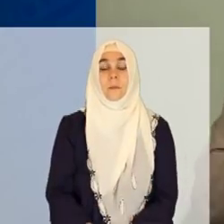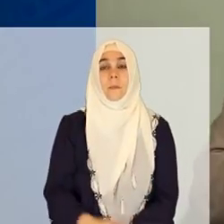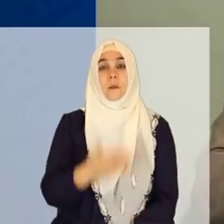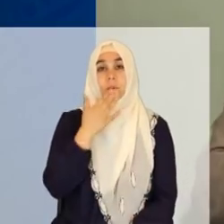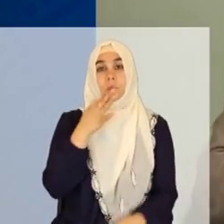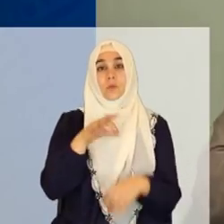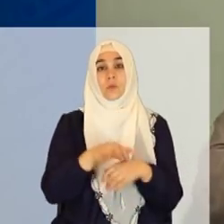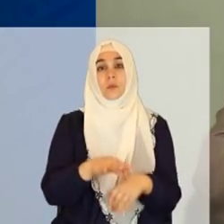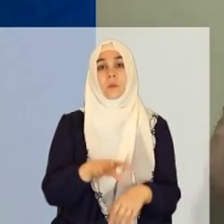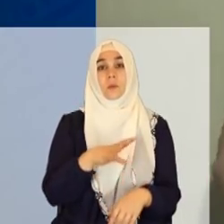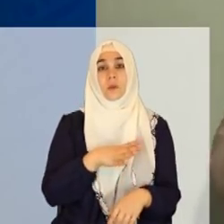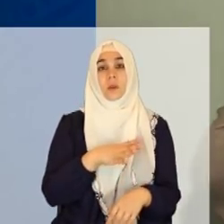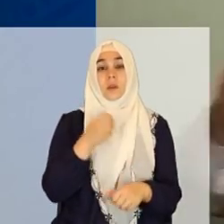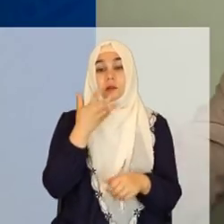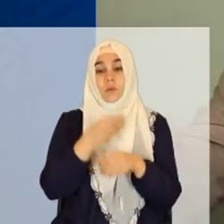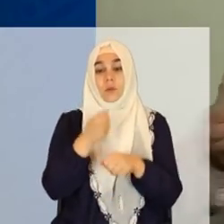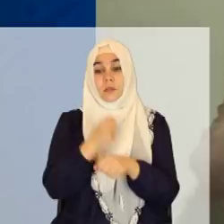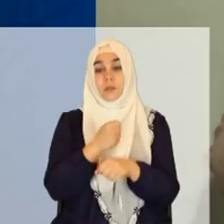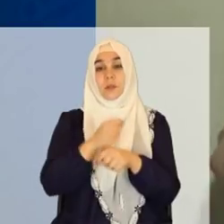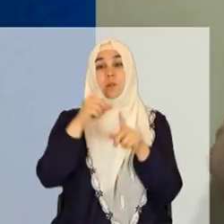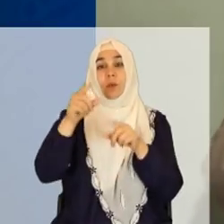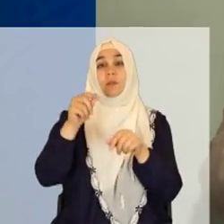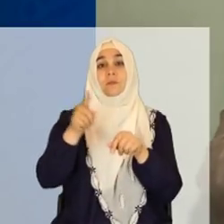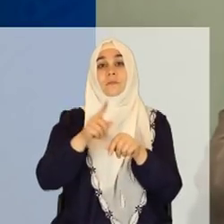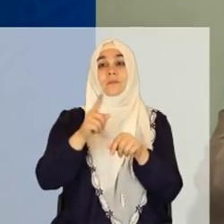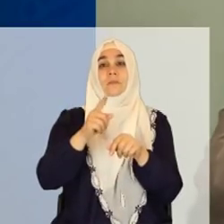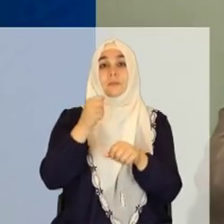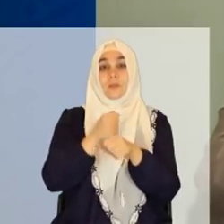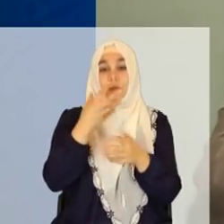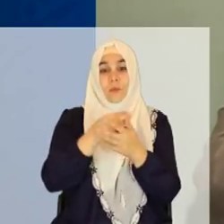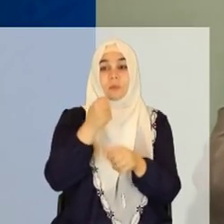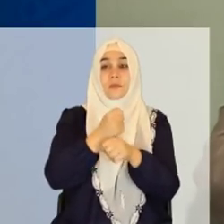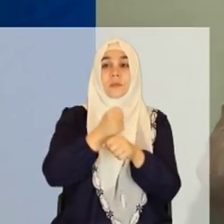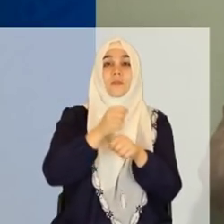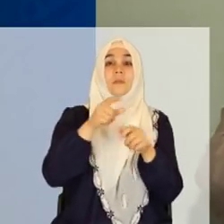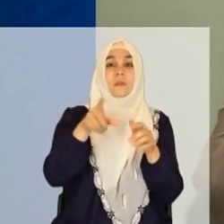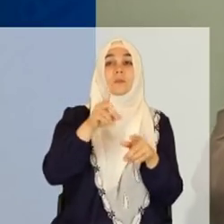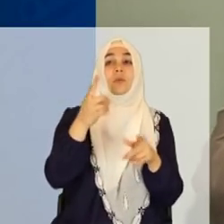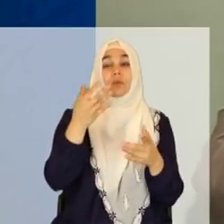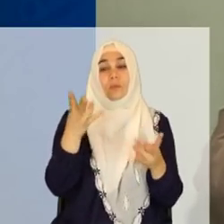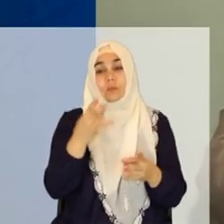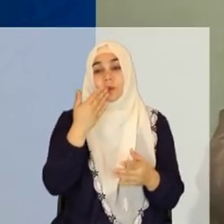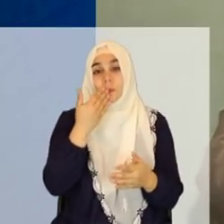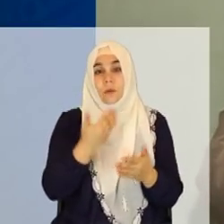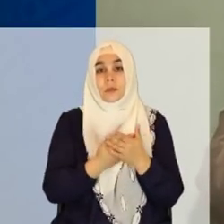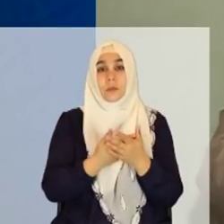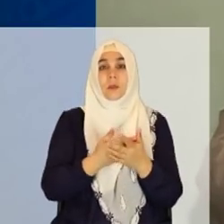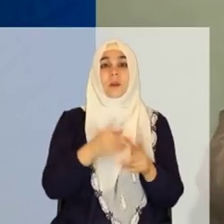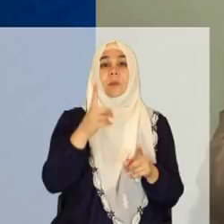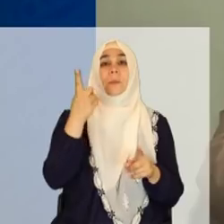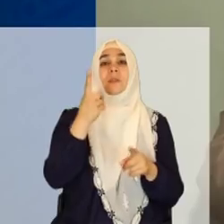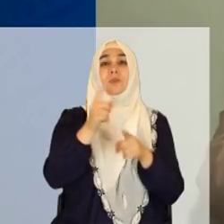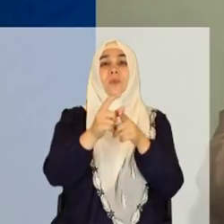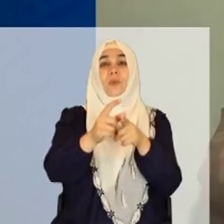Ro'za tutib olganman, idoramni ishi bilan u yerga bu yerga kiraman. Ular bir narsalarni so'raydi. Shu bir